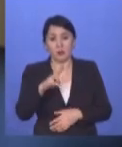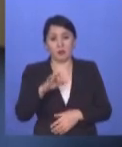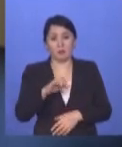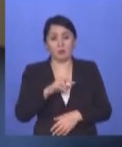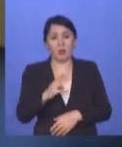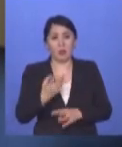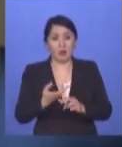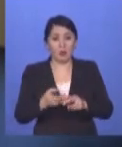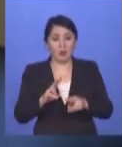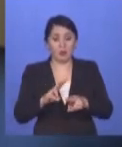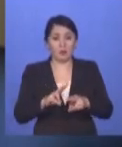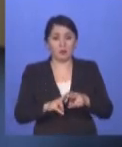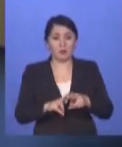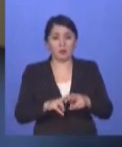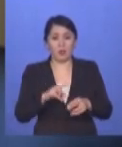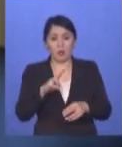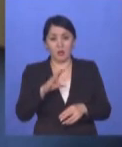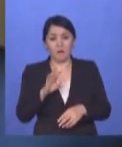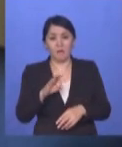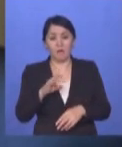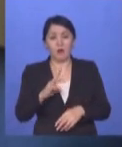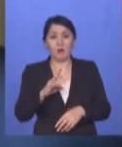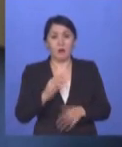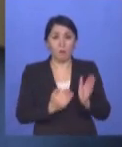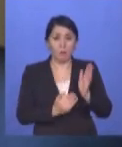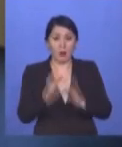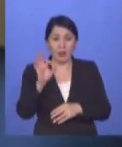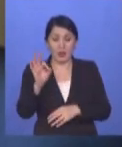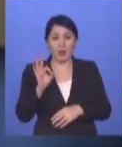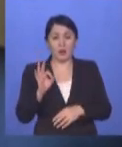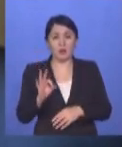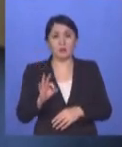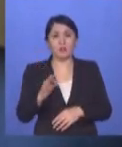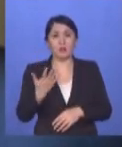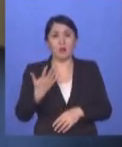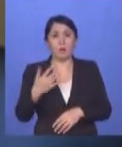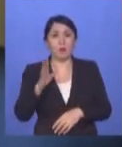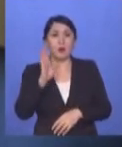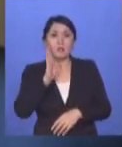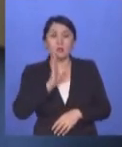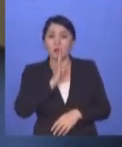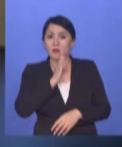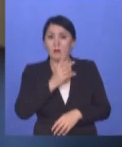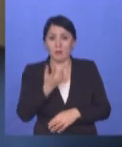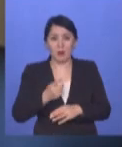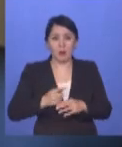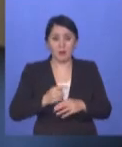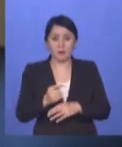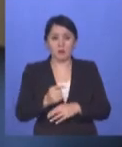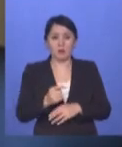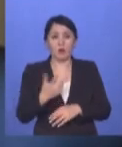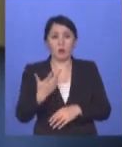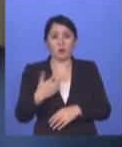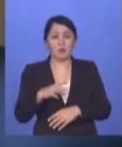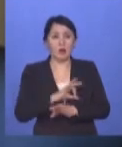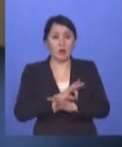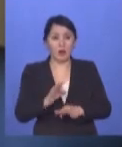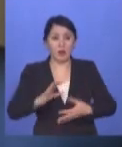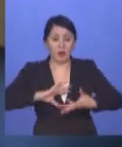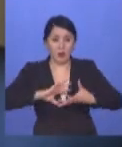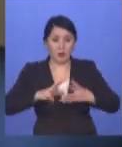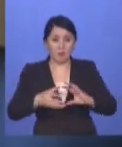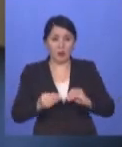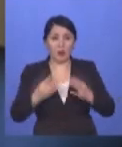істейміз. Биылғы жылы тегін квоталардың жоғары пайызы бар. Ол бойынша 50 әйел өтініш беріп, 30-дан астамы жақсы нәтиже берді. Сондай-ақ